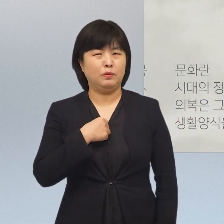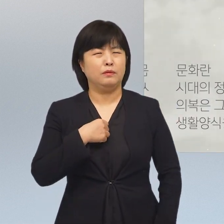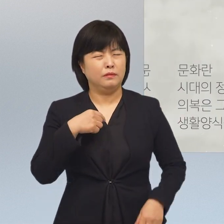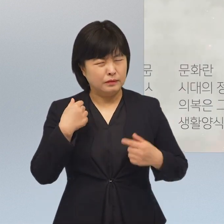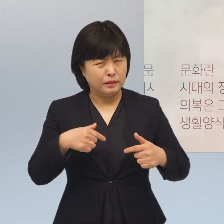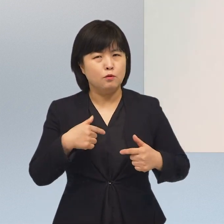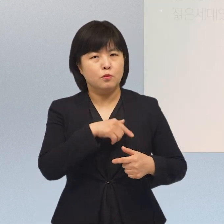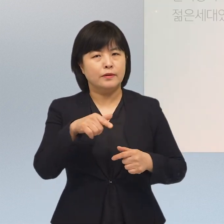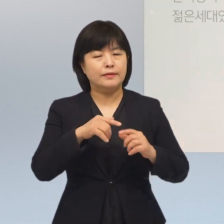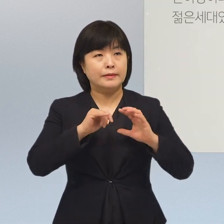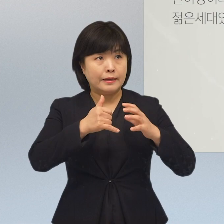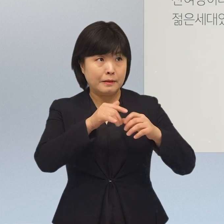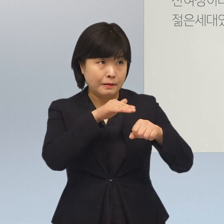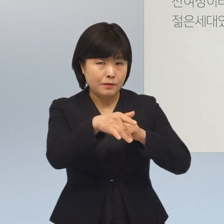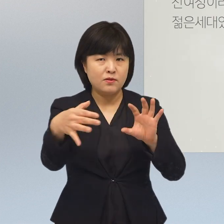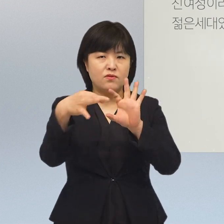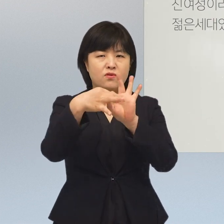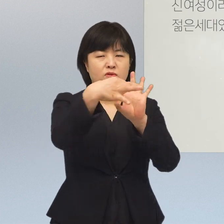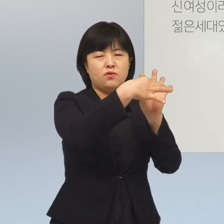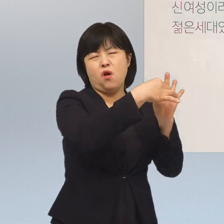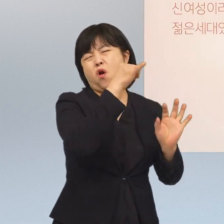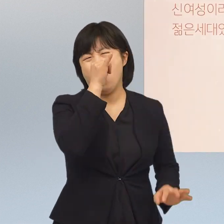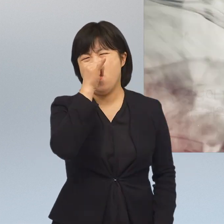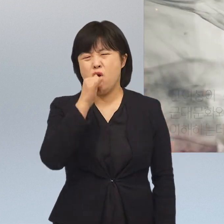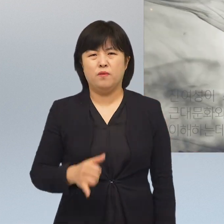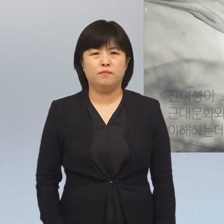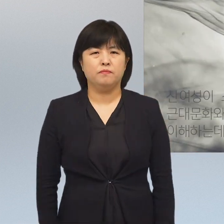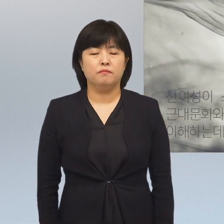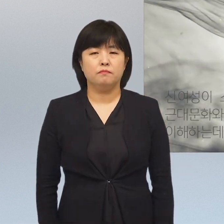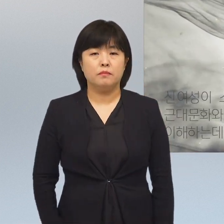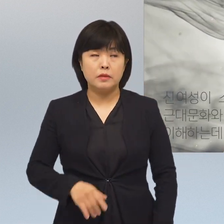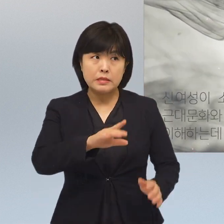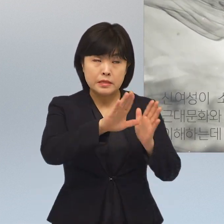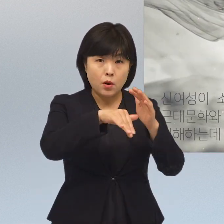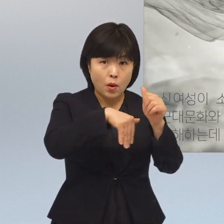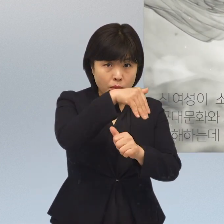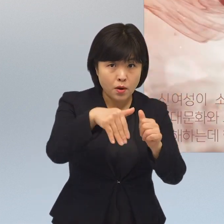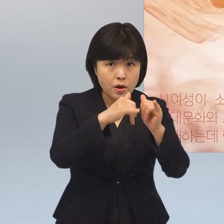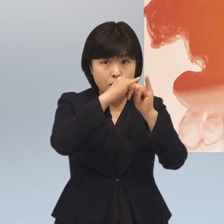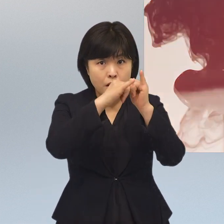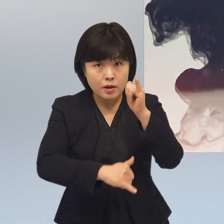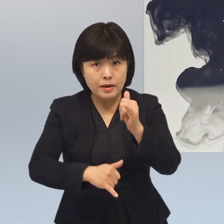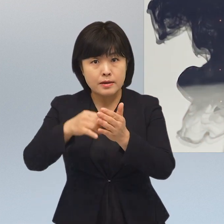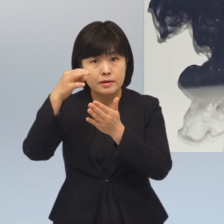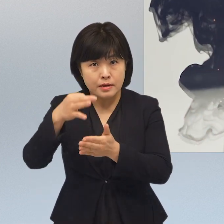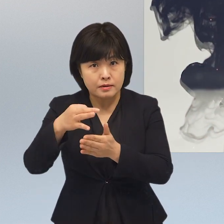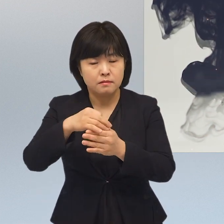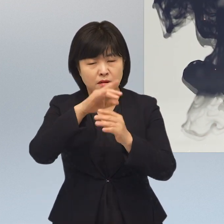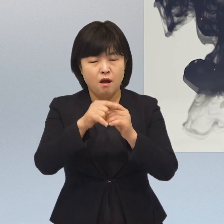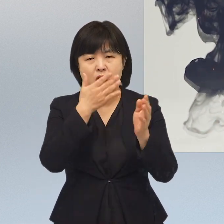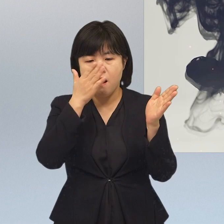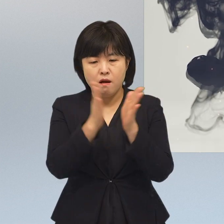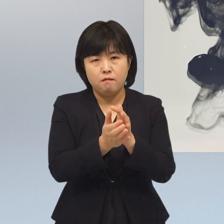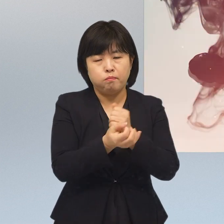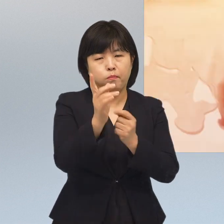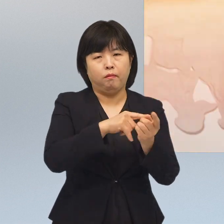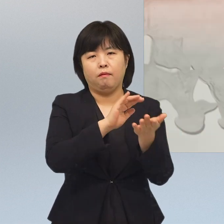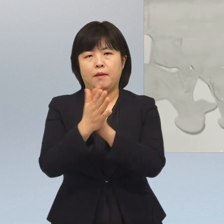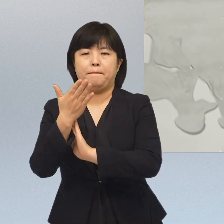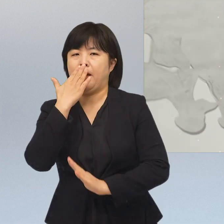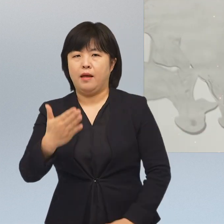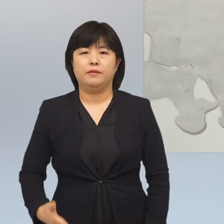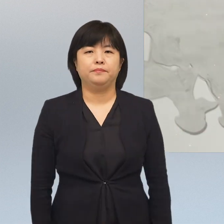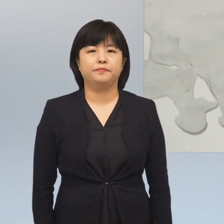그 가운데 의에 해당하는 옷은 나라와 시대, 지역과 민족마다 다르다. 이유는